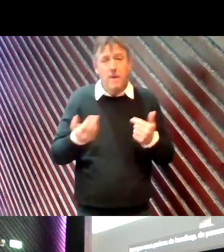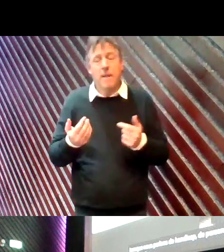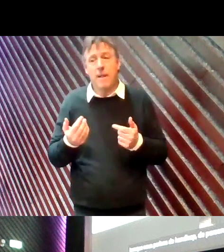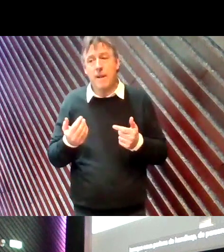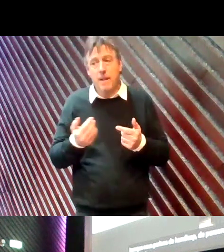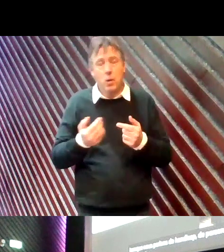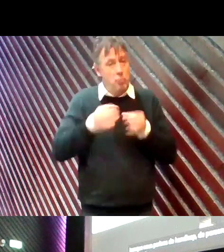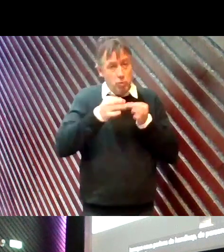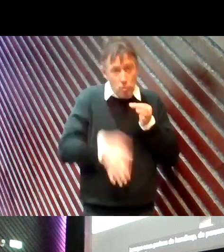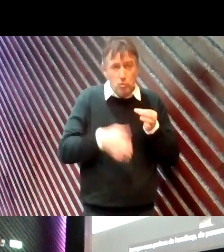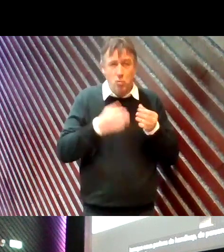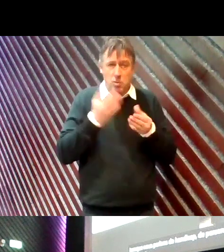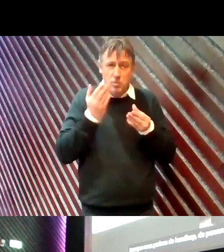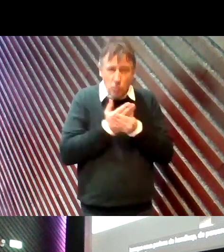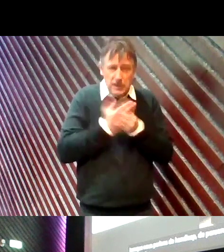solutions,